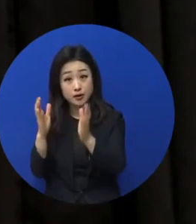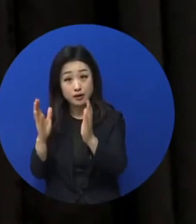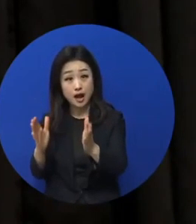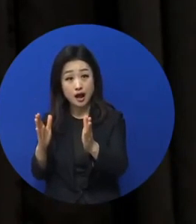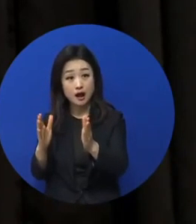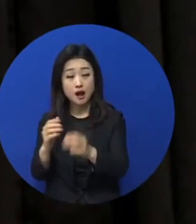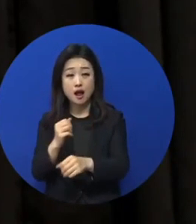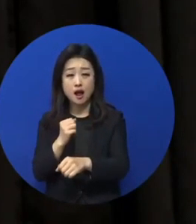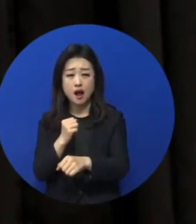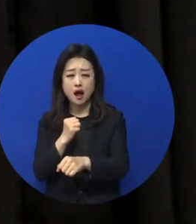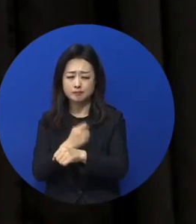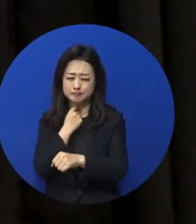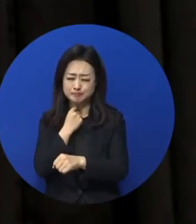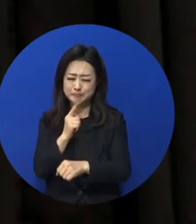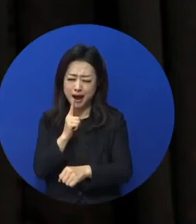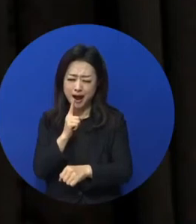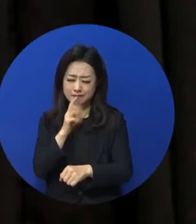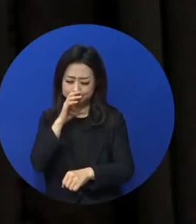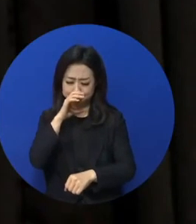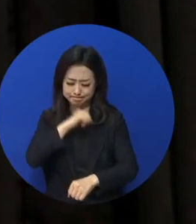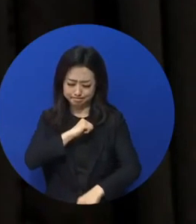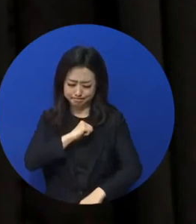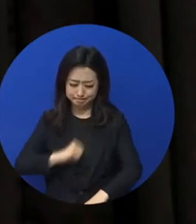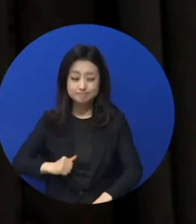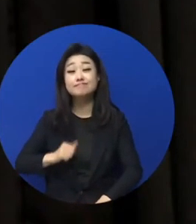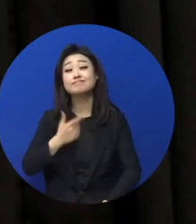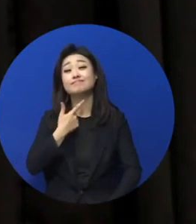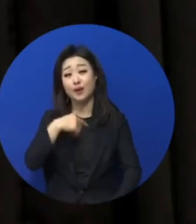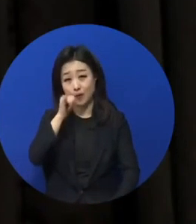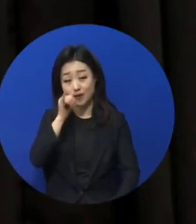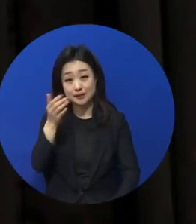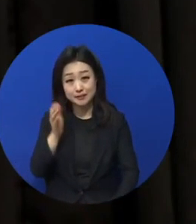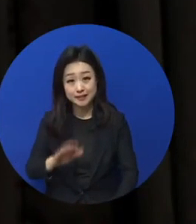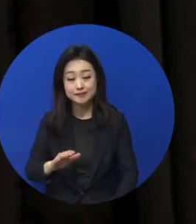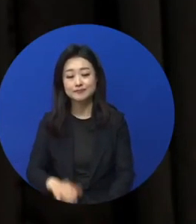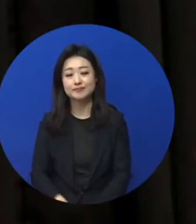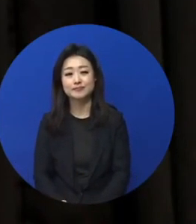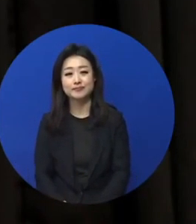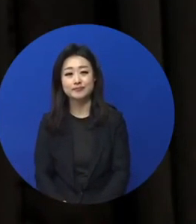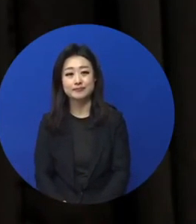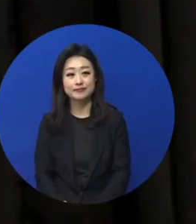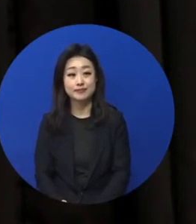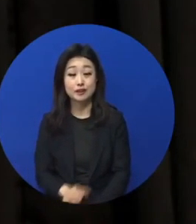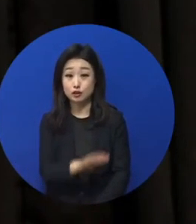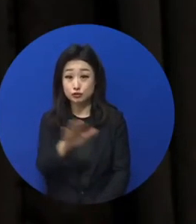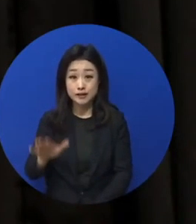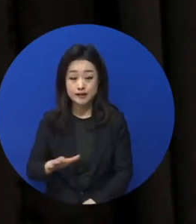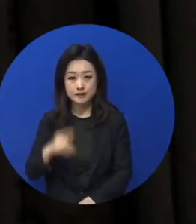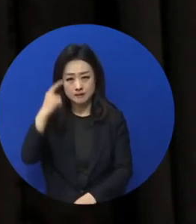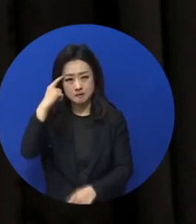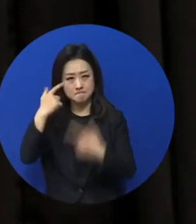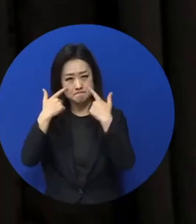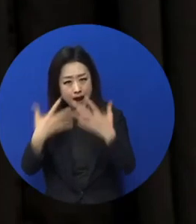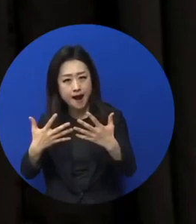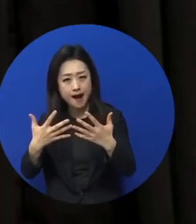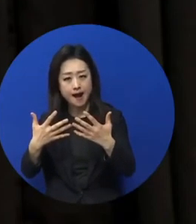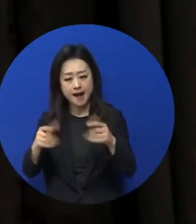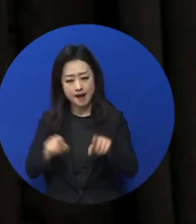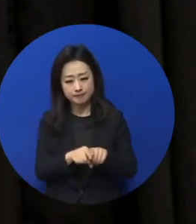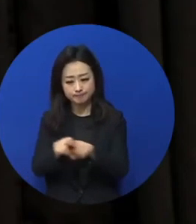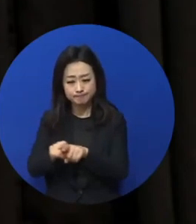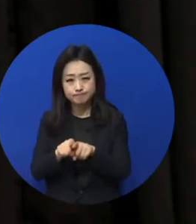할 말을 못하는 세월이었습니다. 하지만 우리는 신념이 있었고 함께하는